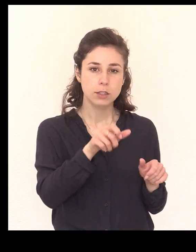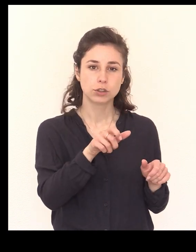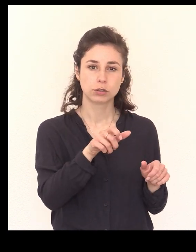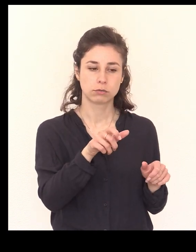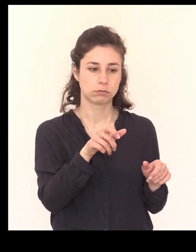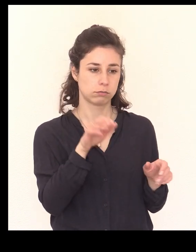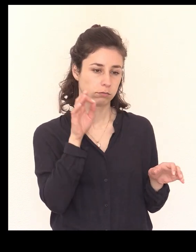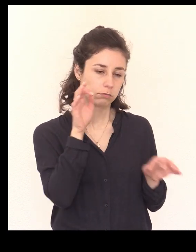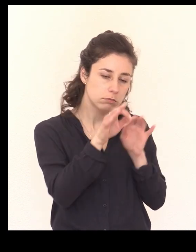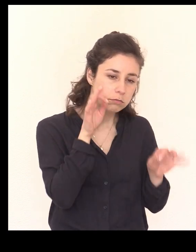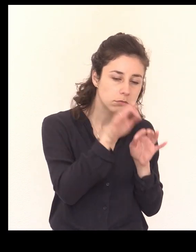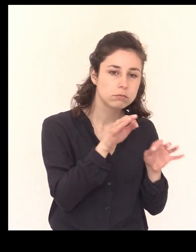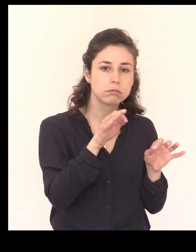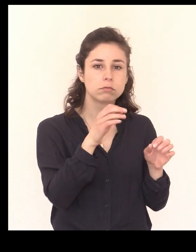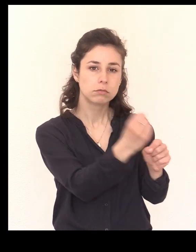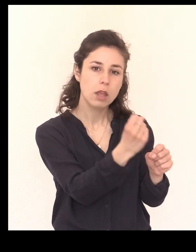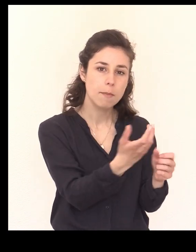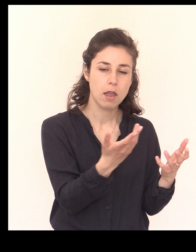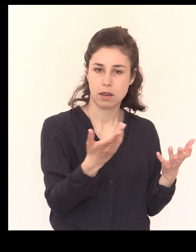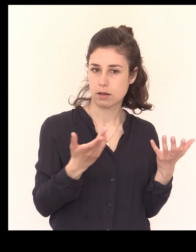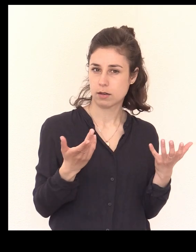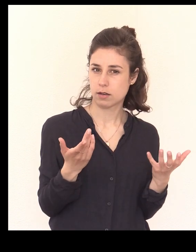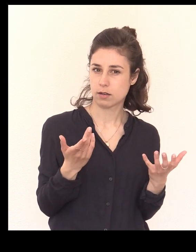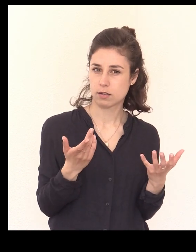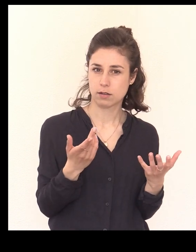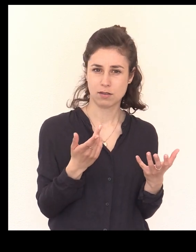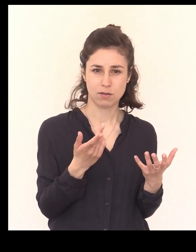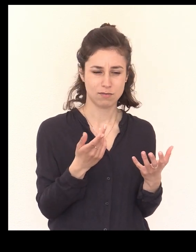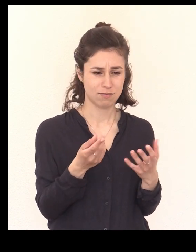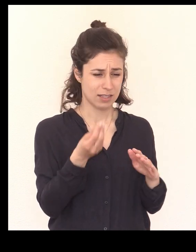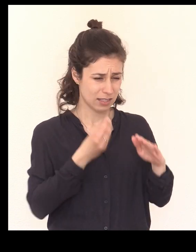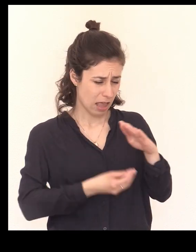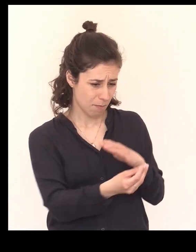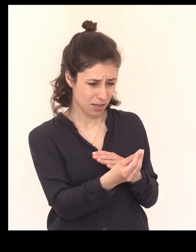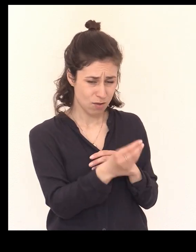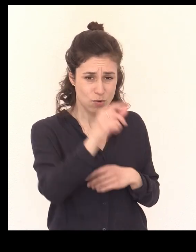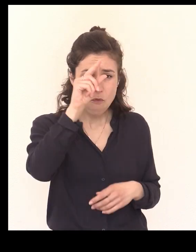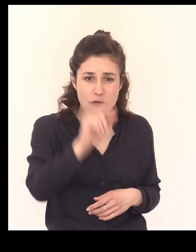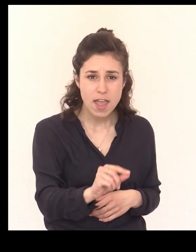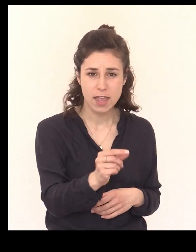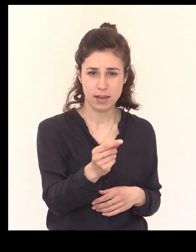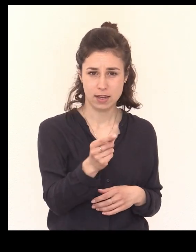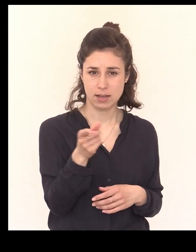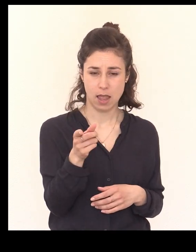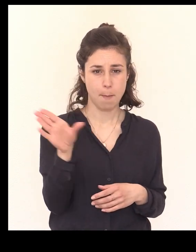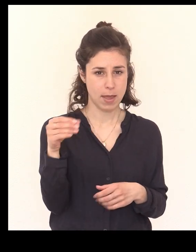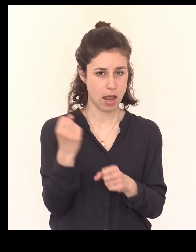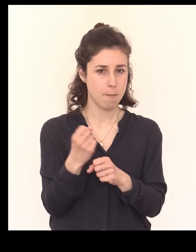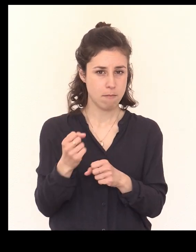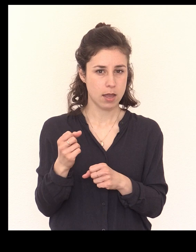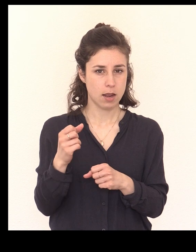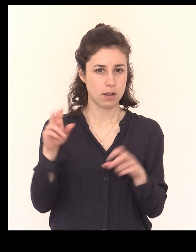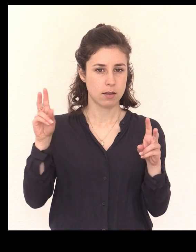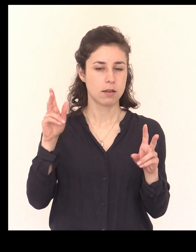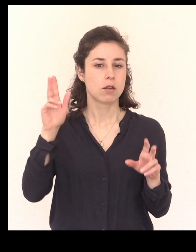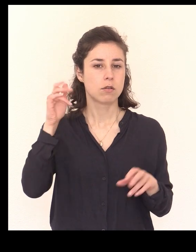zu haben. Ja. Und so wenig Sensibilisierung bei einem Callcenter-Mitarbeiter